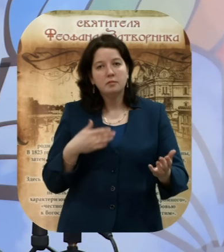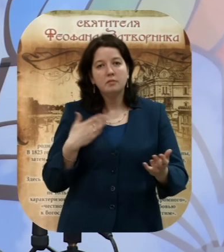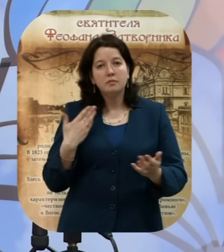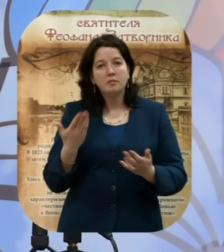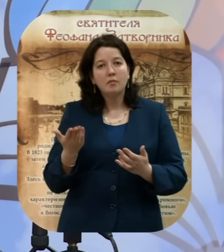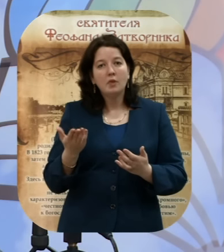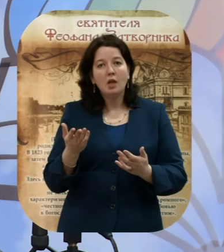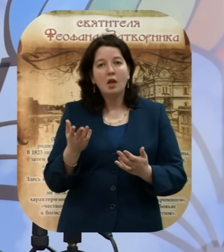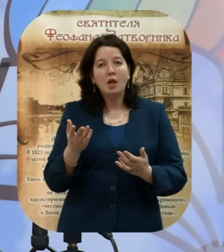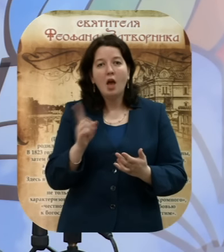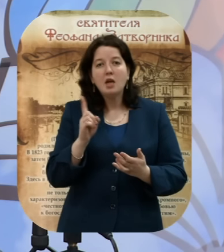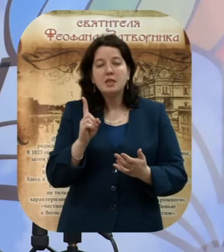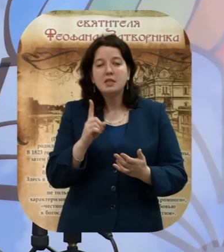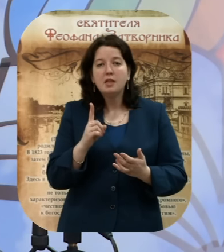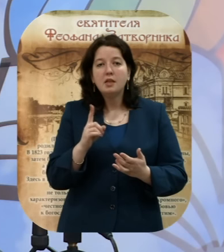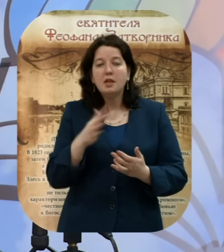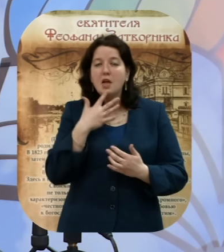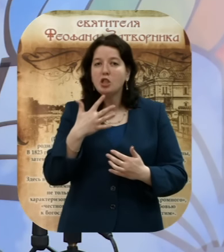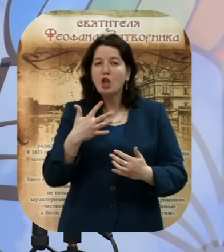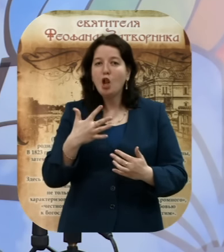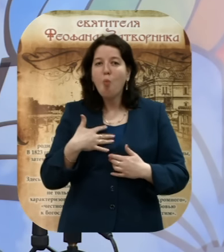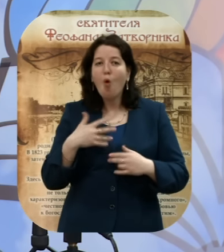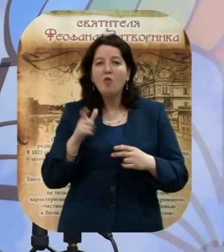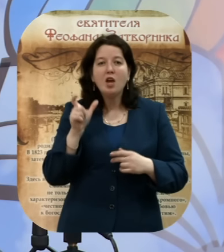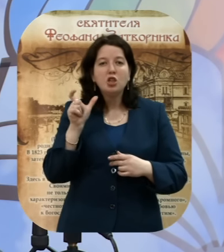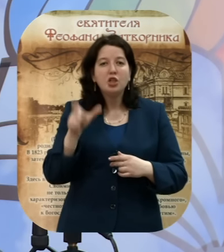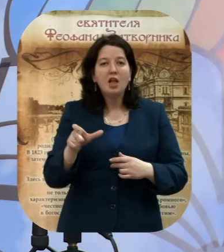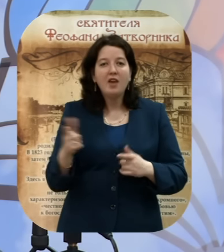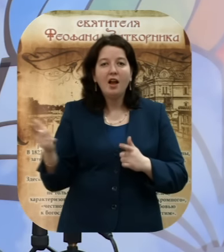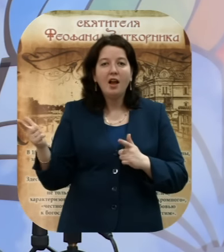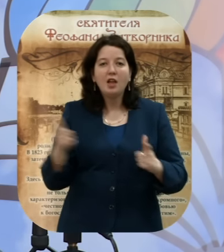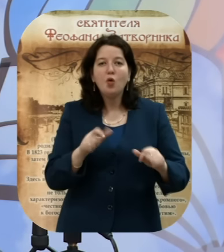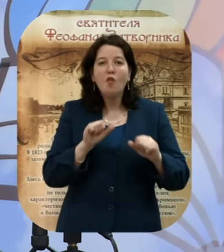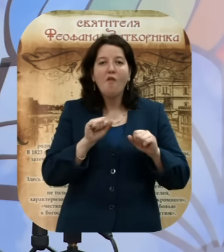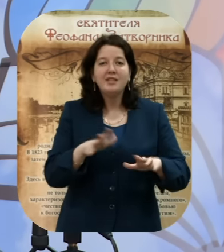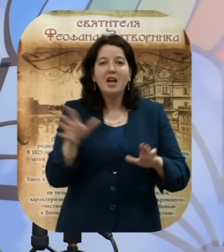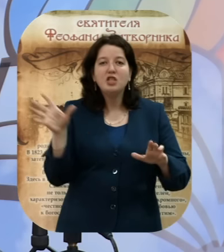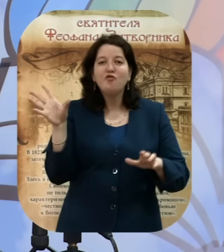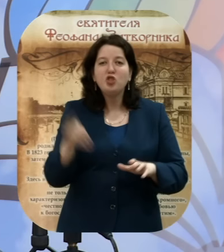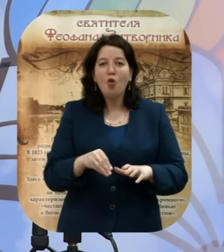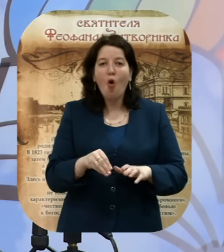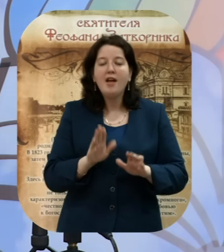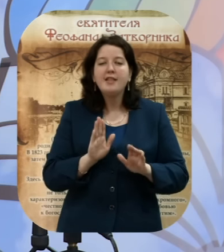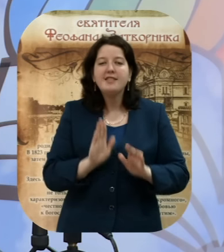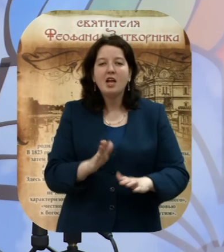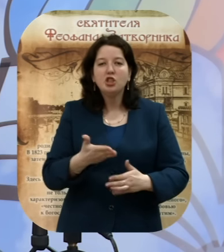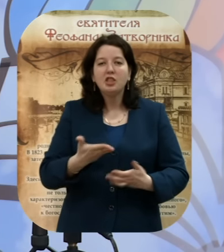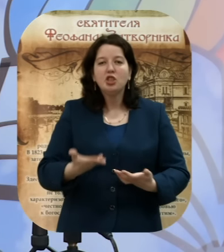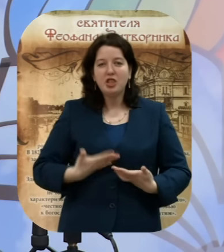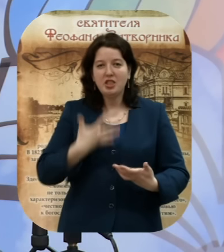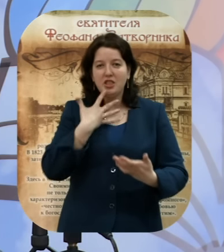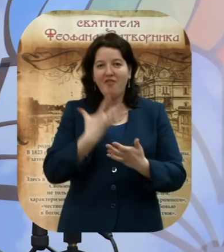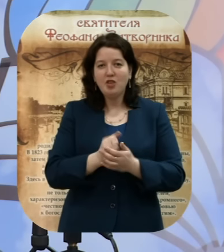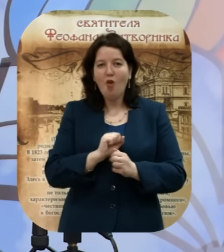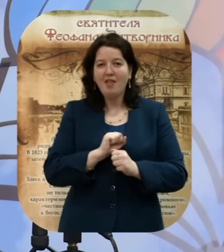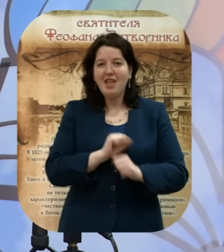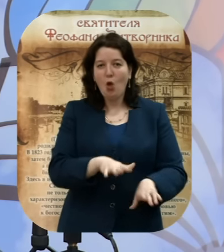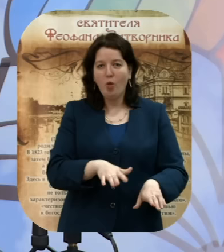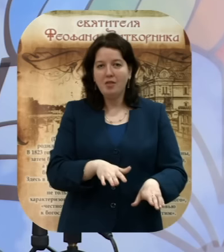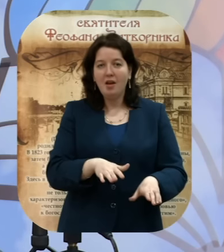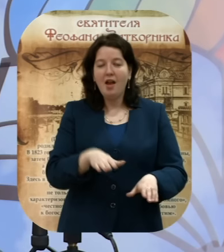за любовь все человек отдает, даже жизнь. Даже жизнь. Все готов.